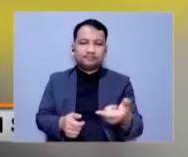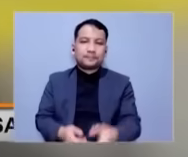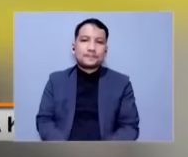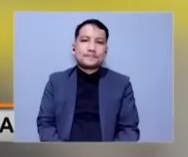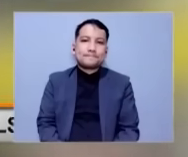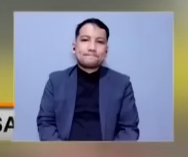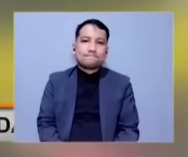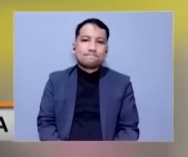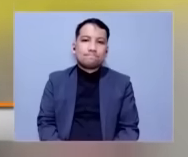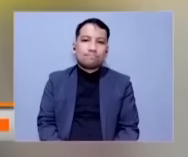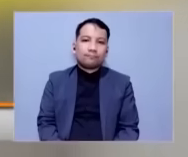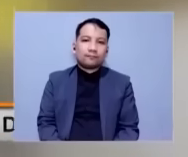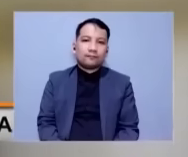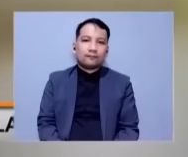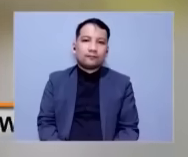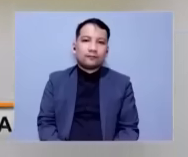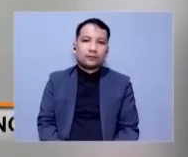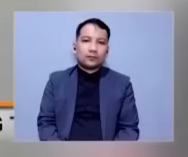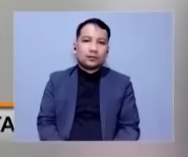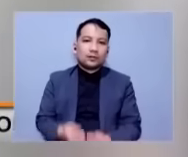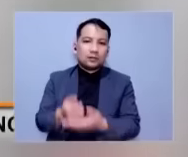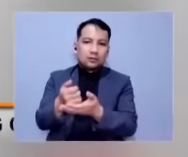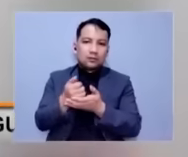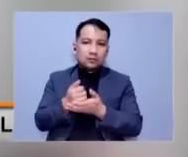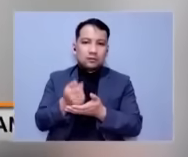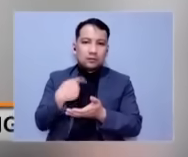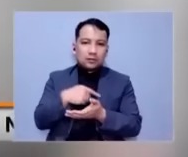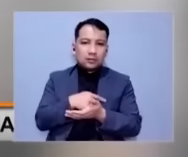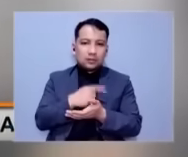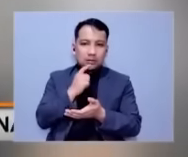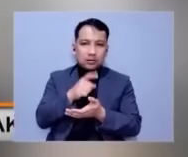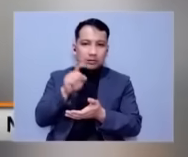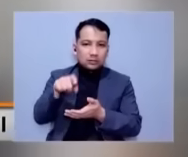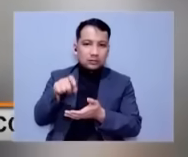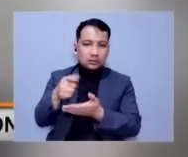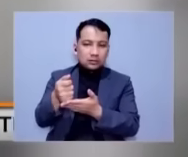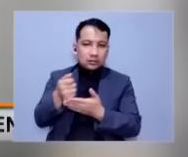Send help! Kailangan po namin ng tulong!